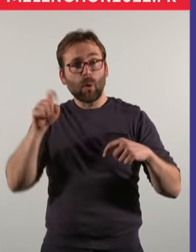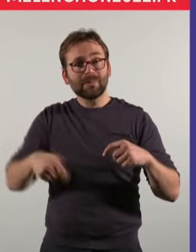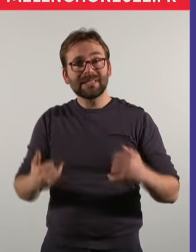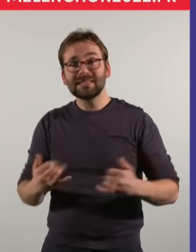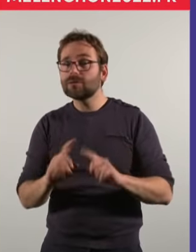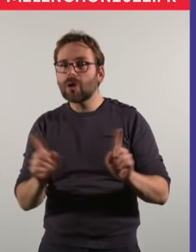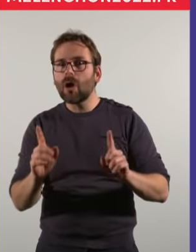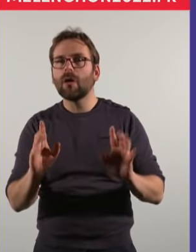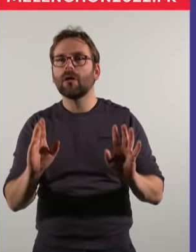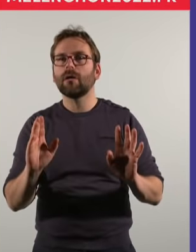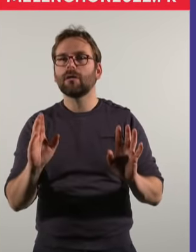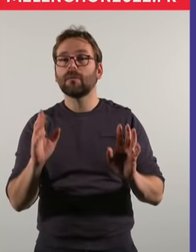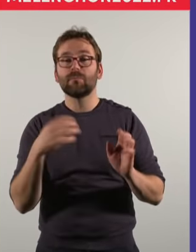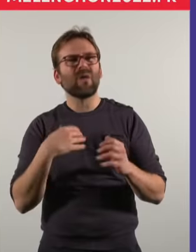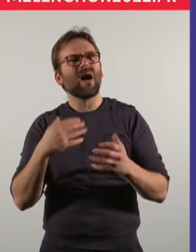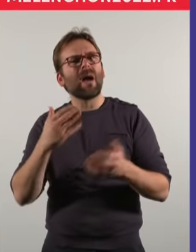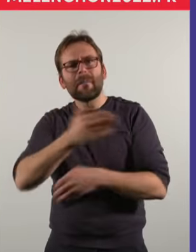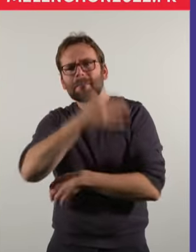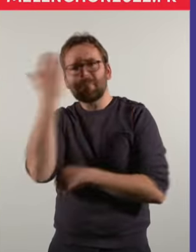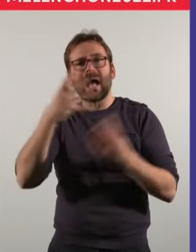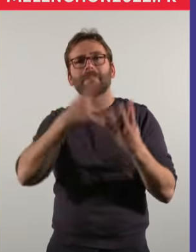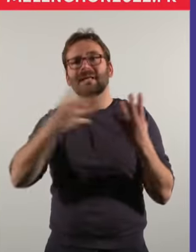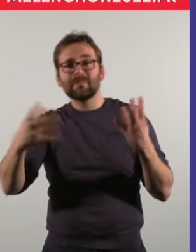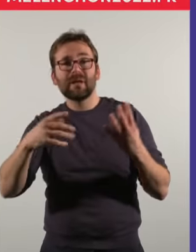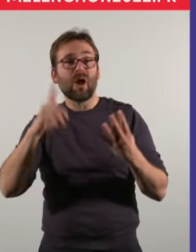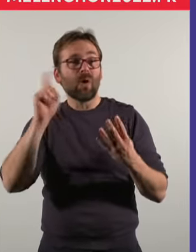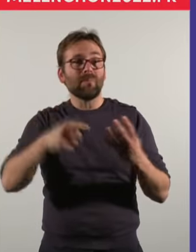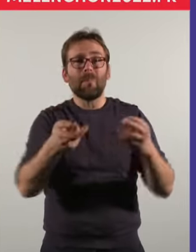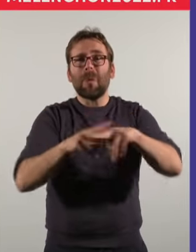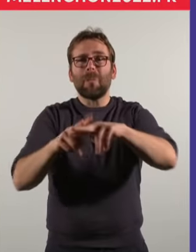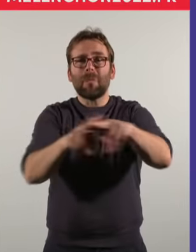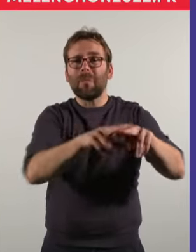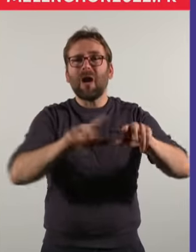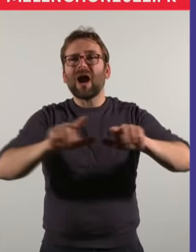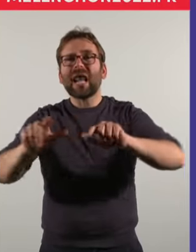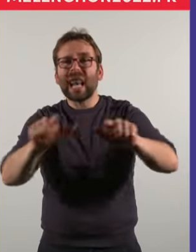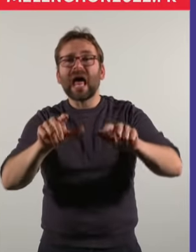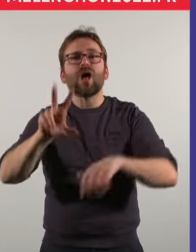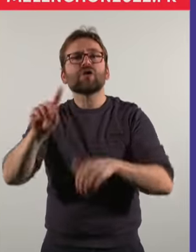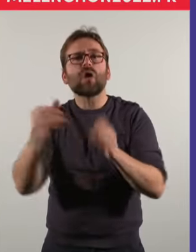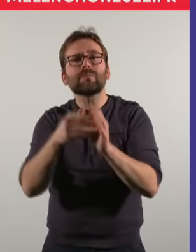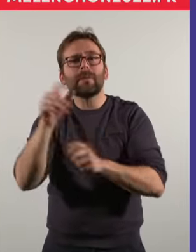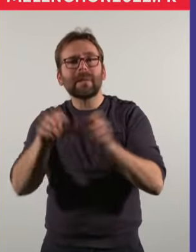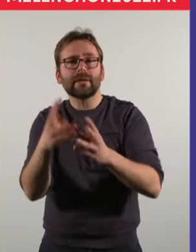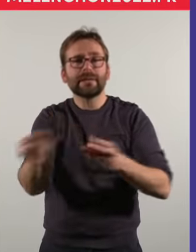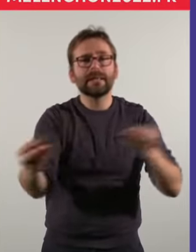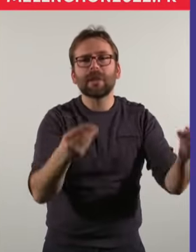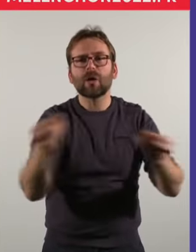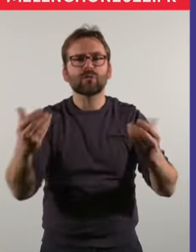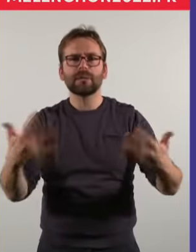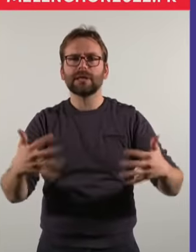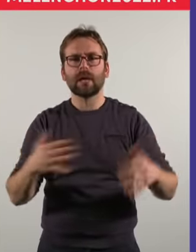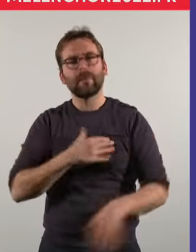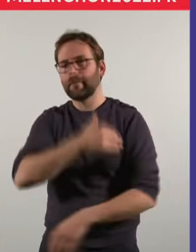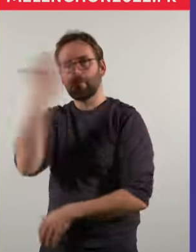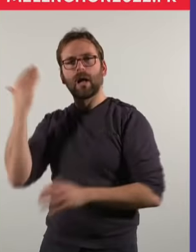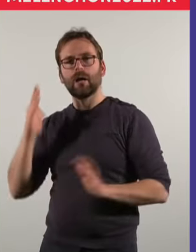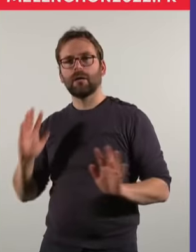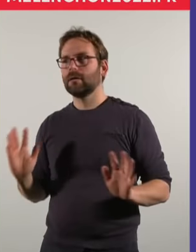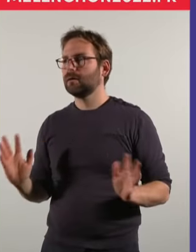j'en ai marre que la mer Méditerranée soit le plus grand cimetière du monde, avec 30 000 qui ont déjà disparu.